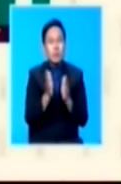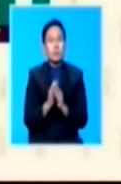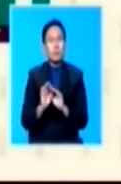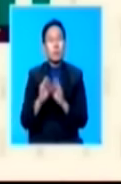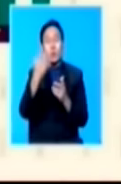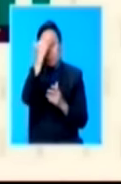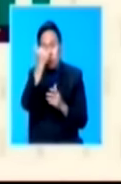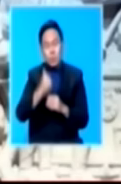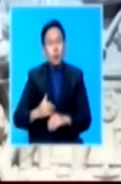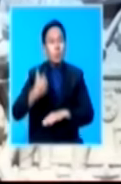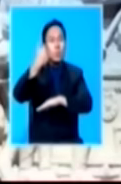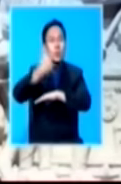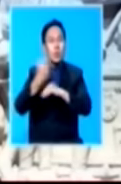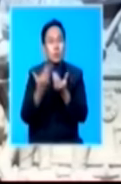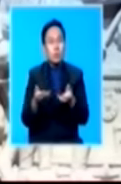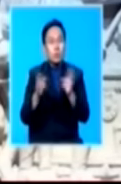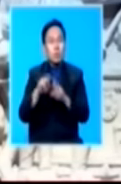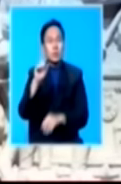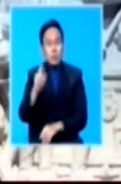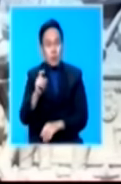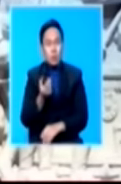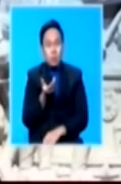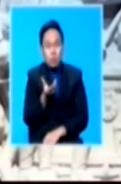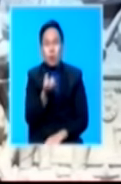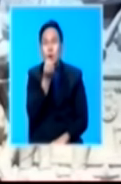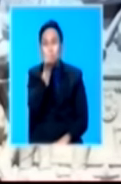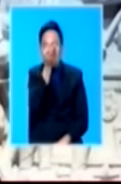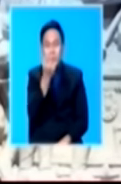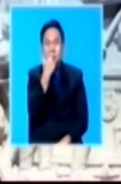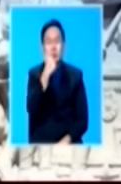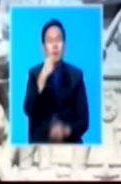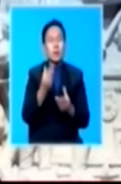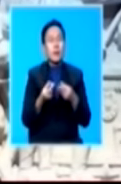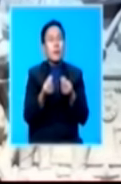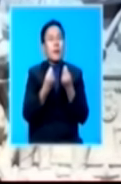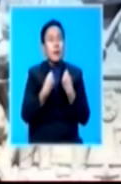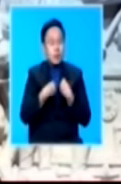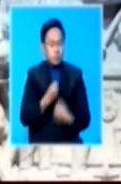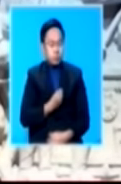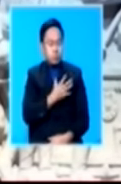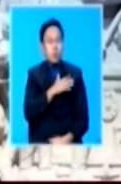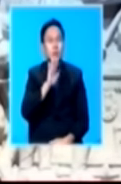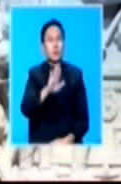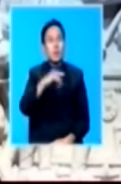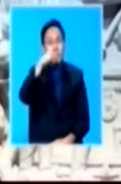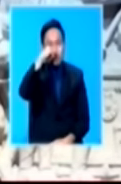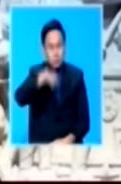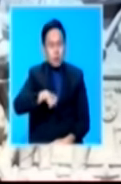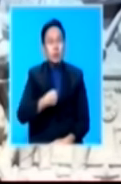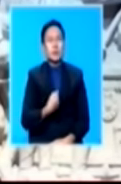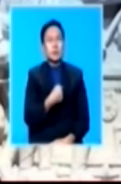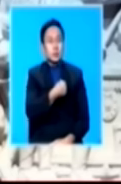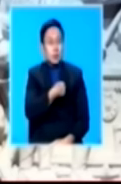ครัวก็ขอให้ดอกป๊อปปี้ได้มีการผลิบานอยู่ในใจของทุกคนสานใจ